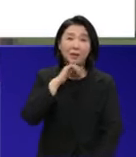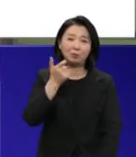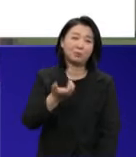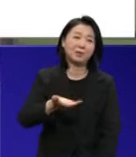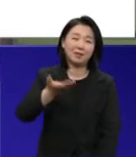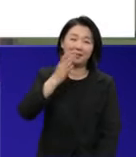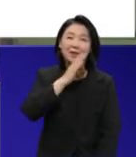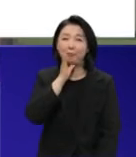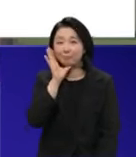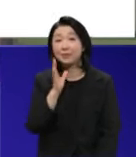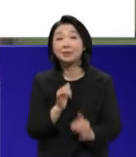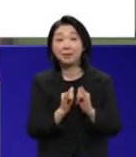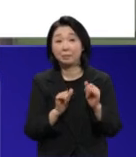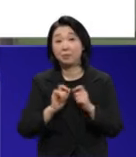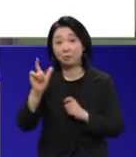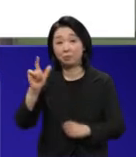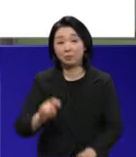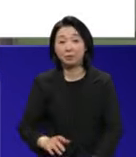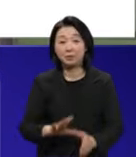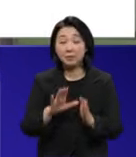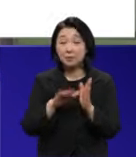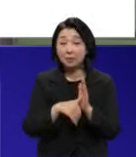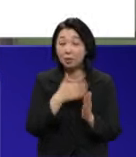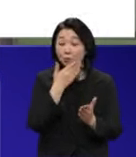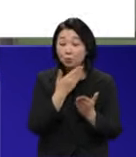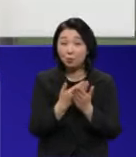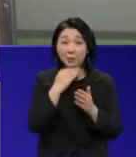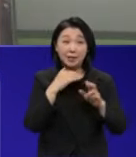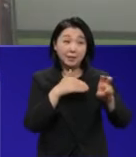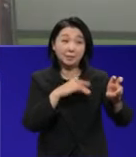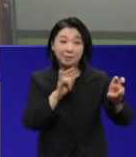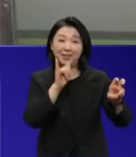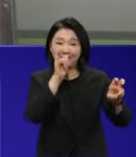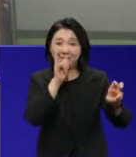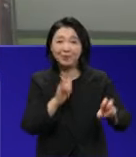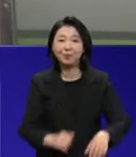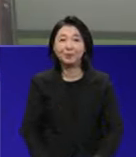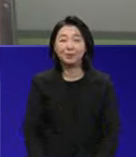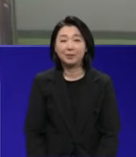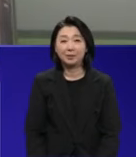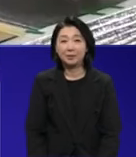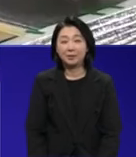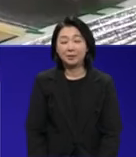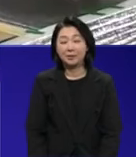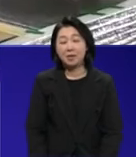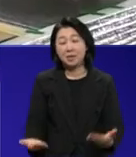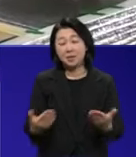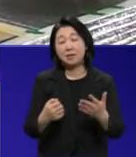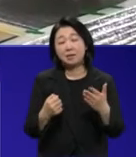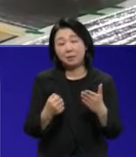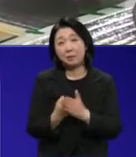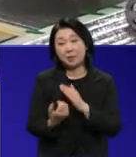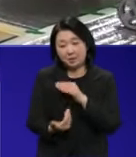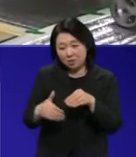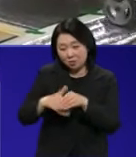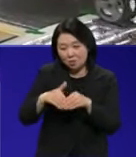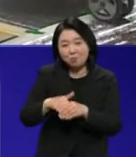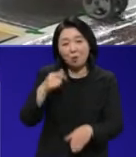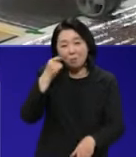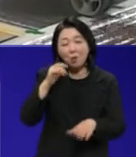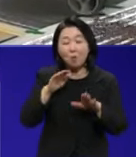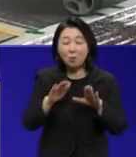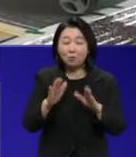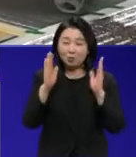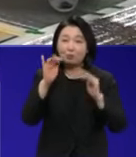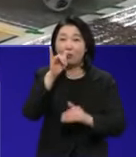이상 고령층이었는데요. 그 가운데 눈에 띄는 20대 유권자도 있었습니다. 일정이 있어서 사전 투표를 못했는데 오늘도